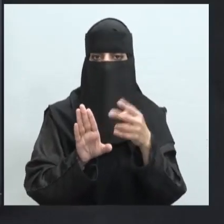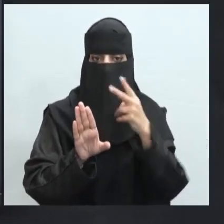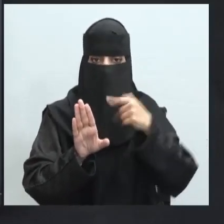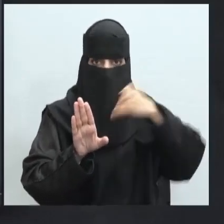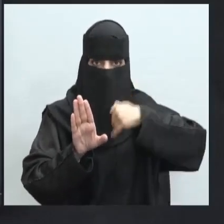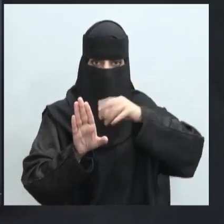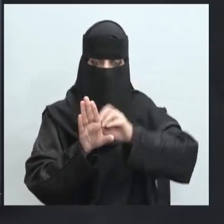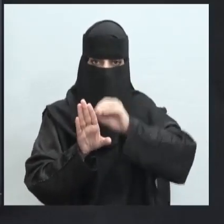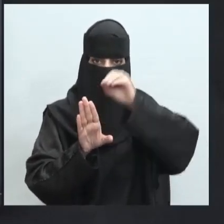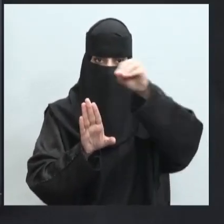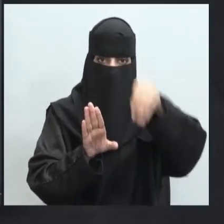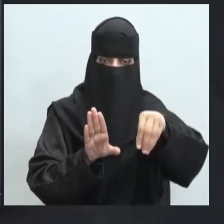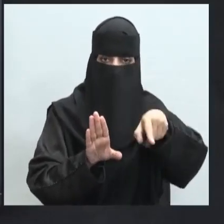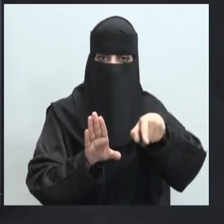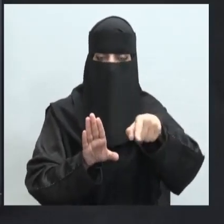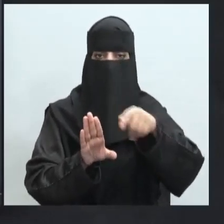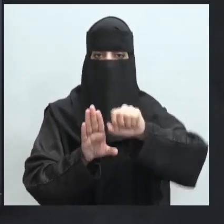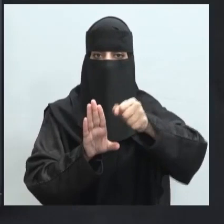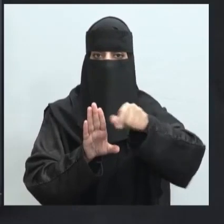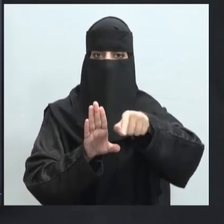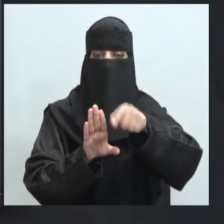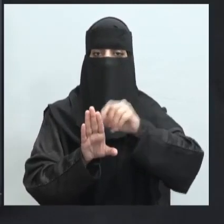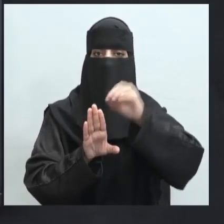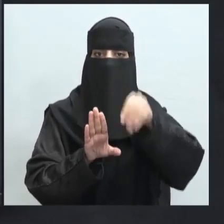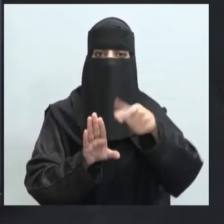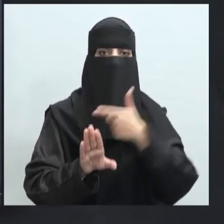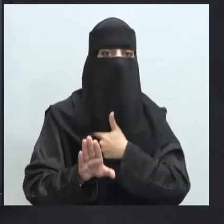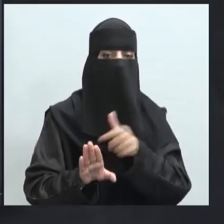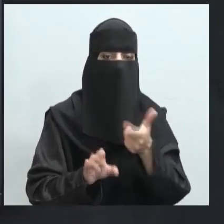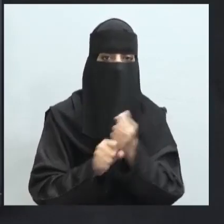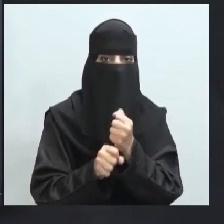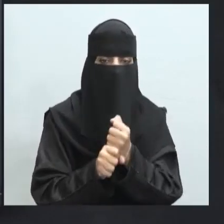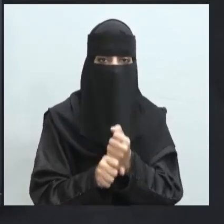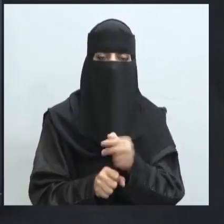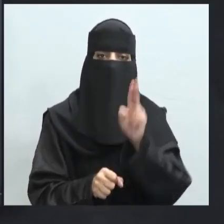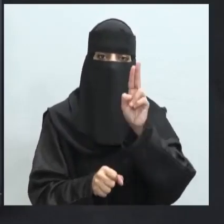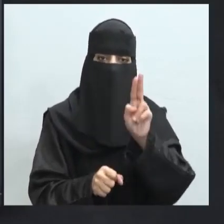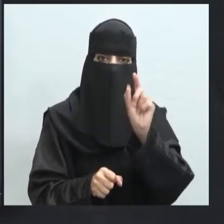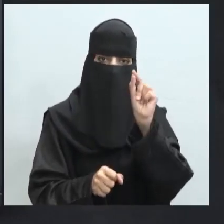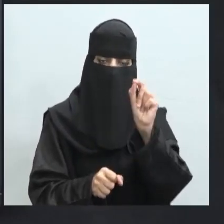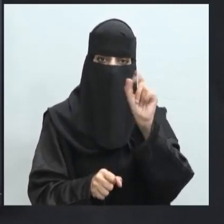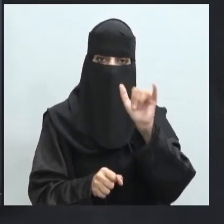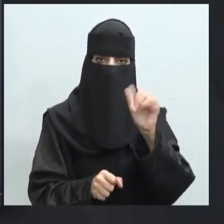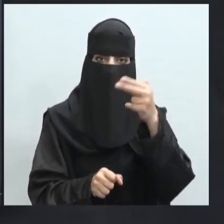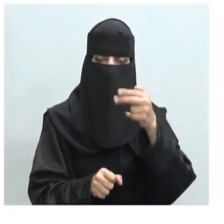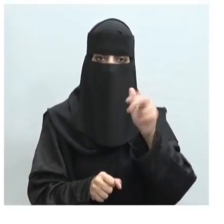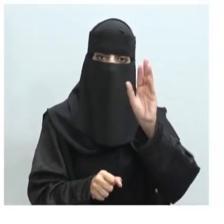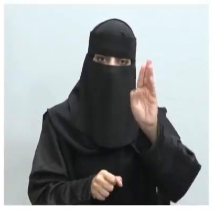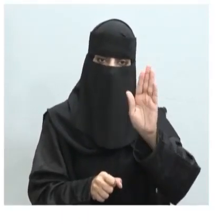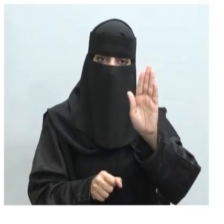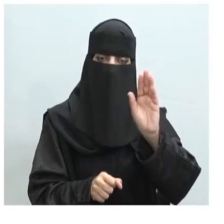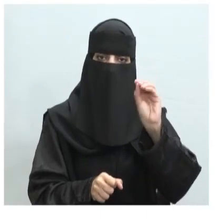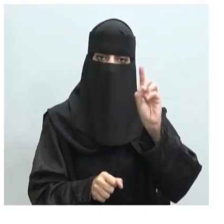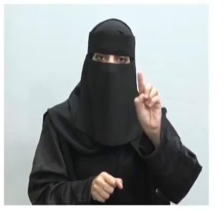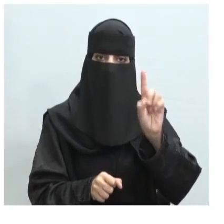اجسامنا الى هذا المقبض وبالتالي هذا ما نسميه بعمليه التفريغ الكهربائي لذلك